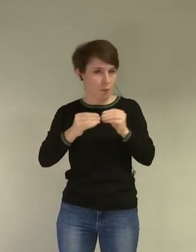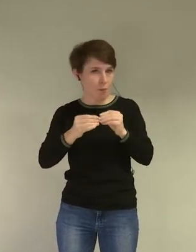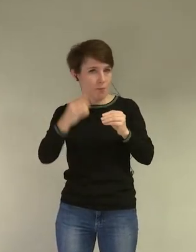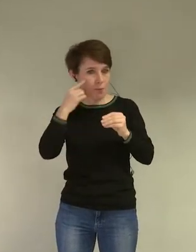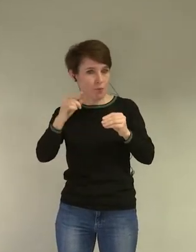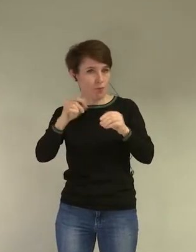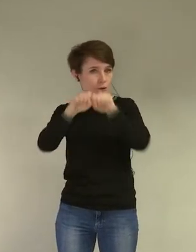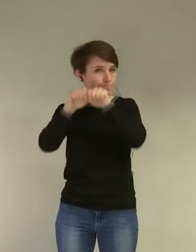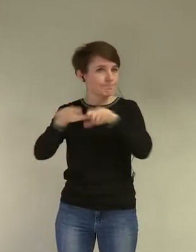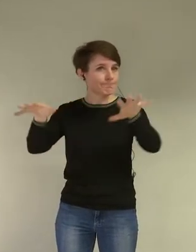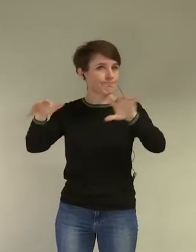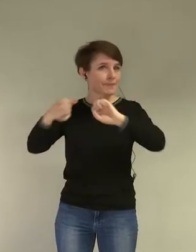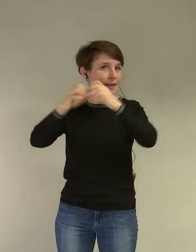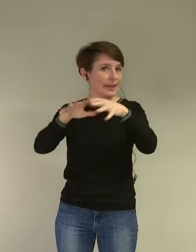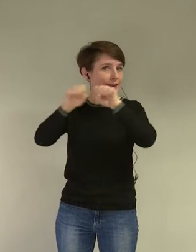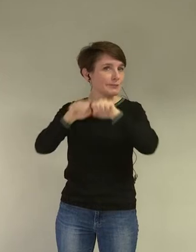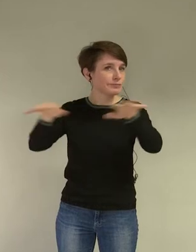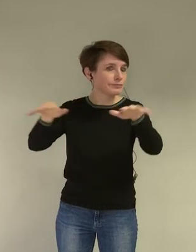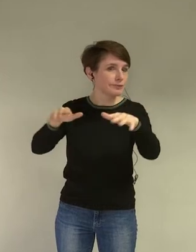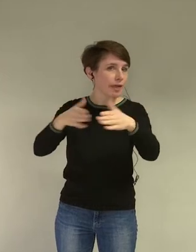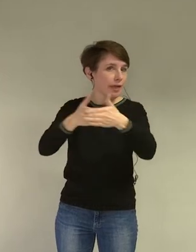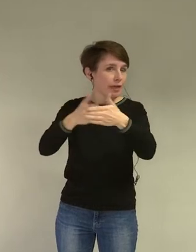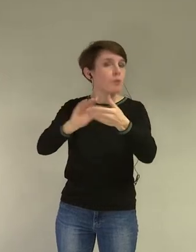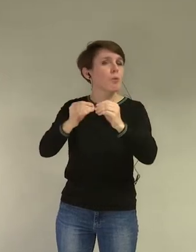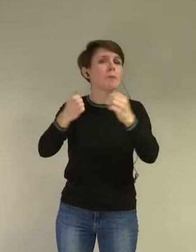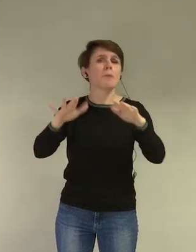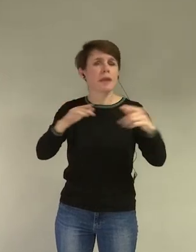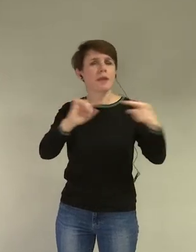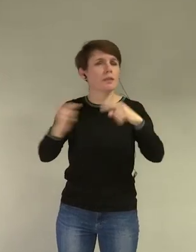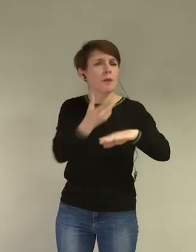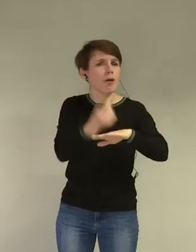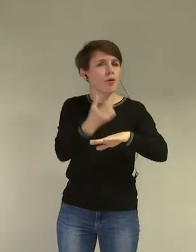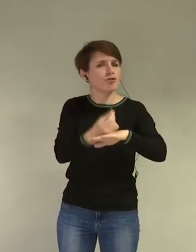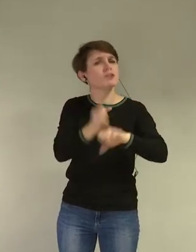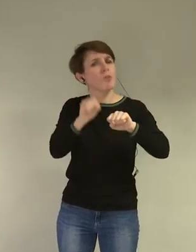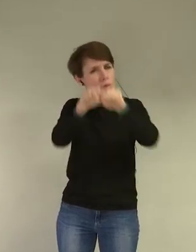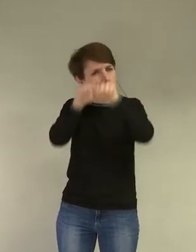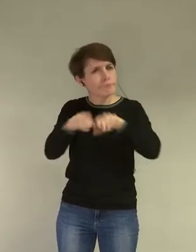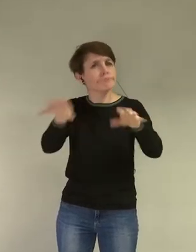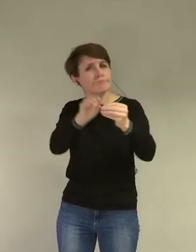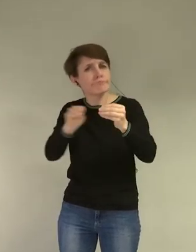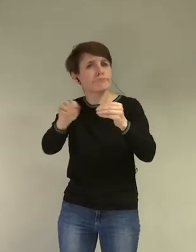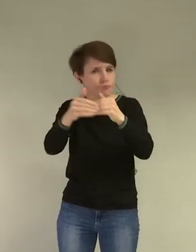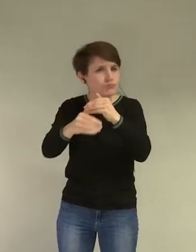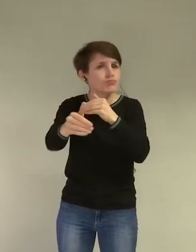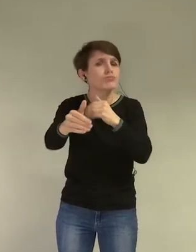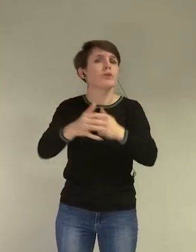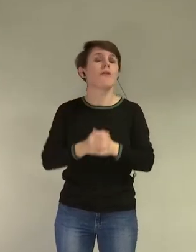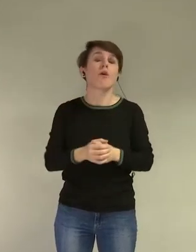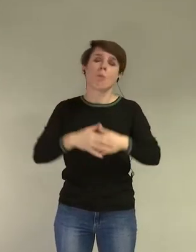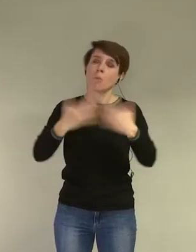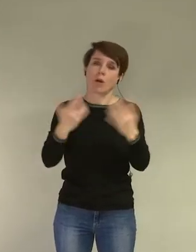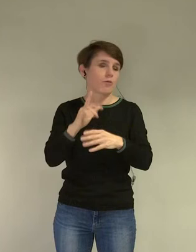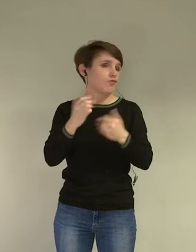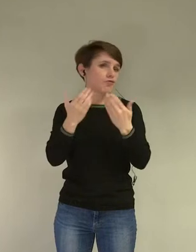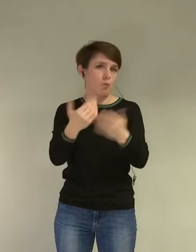mais les débats sont enregistrés pourront donc être diffusé normalement vous propose de commencer puisque